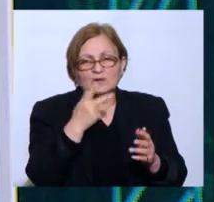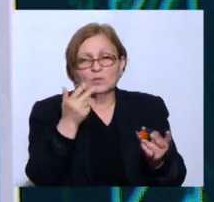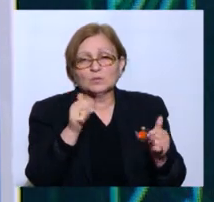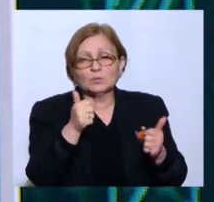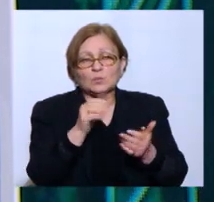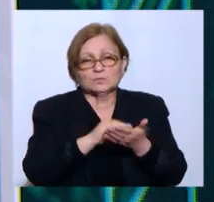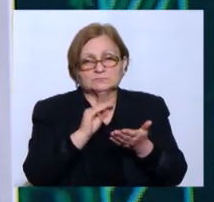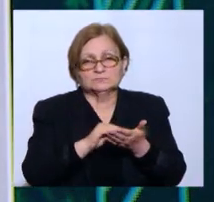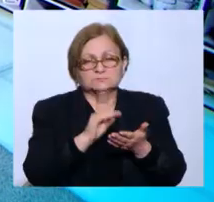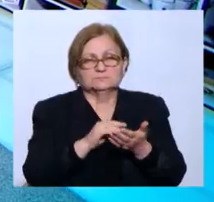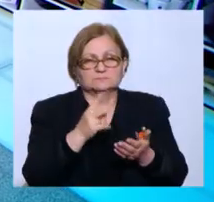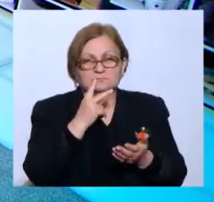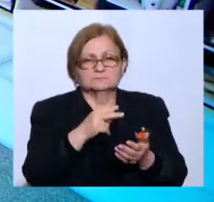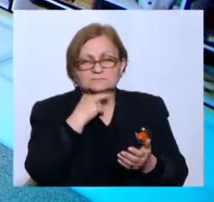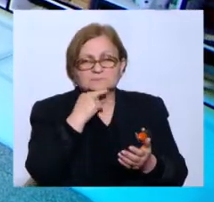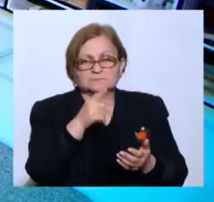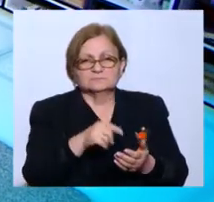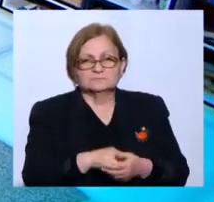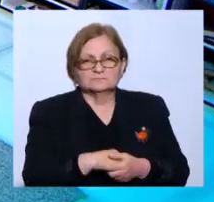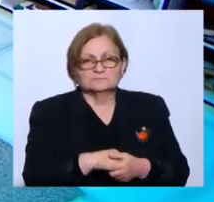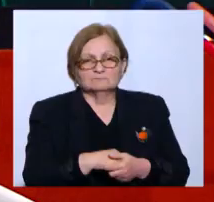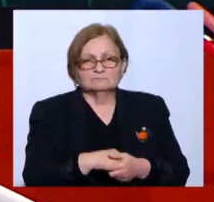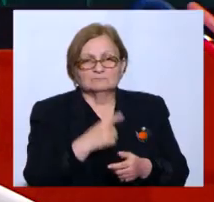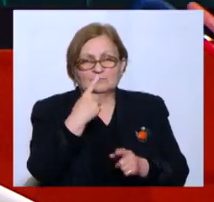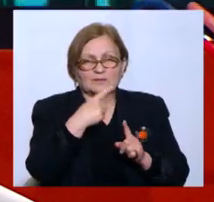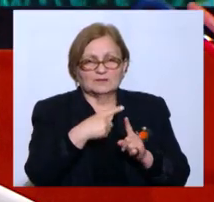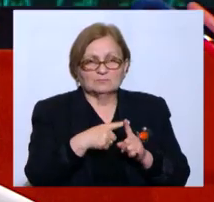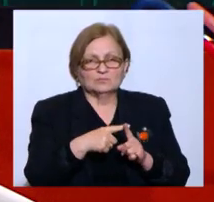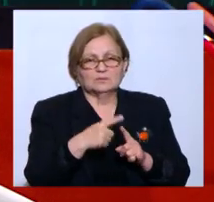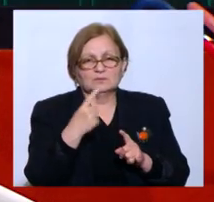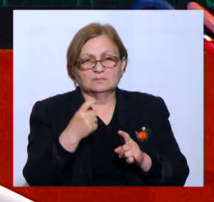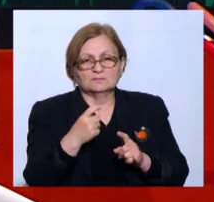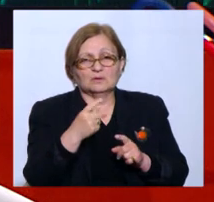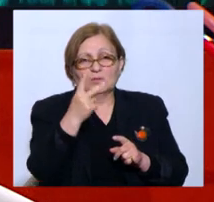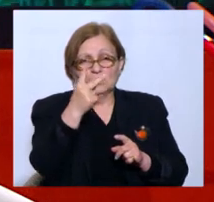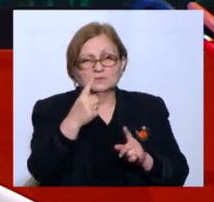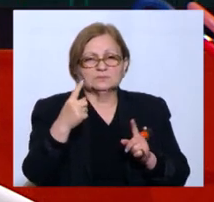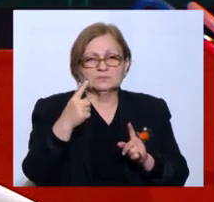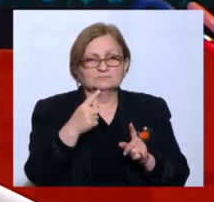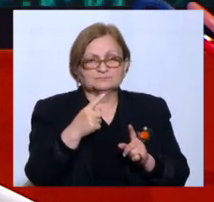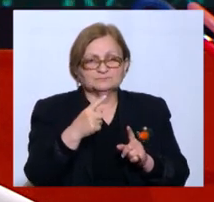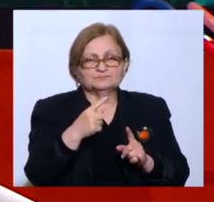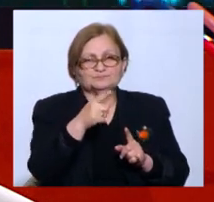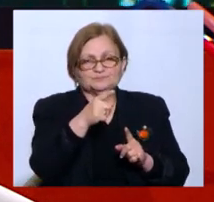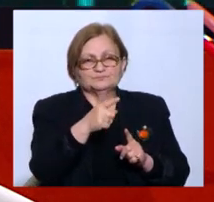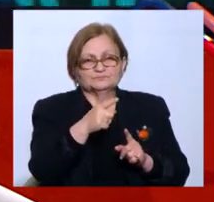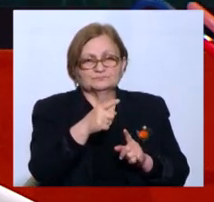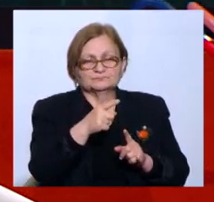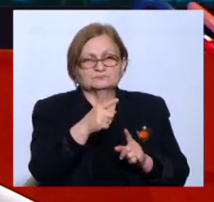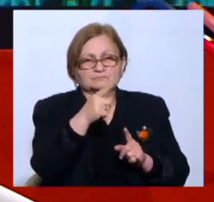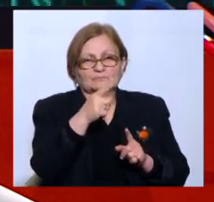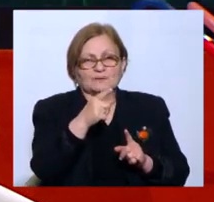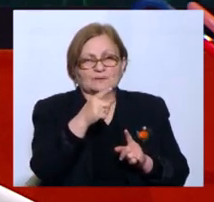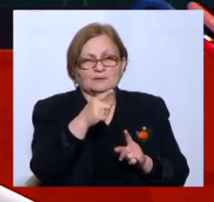ჩანაწერის გაკეთება. ნახეთ? ანუ 1 მიუმატა 100, 2 4 ეს ერთით გაიზარდა, ერთით